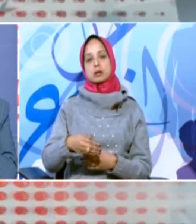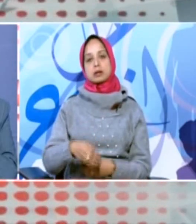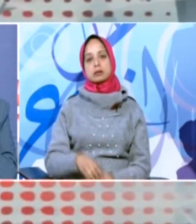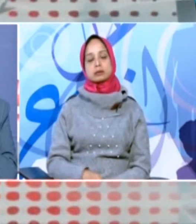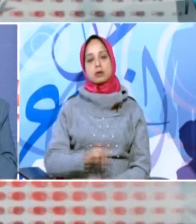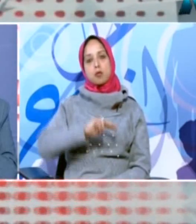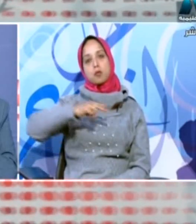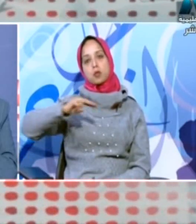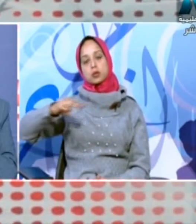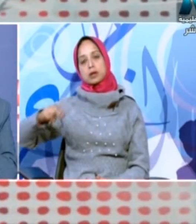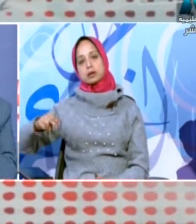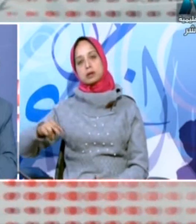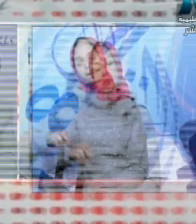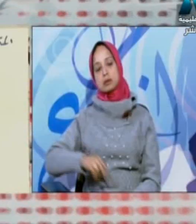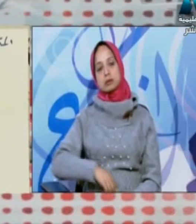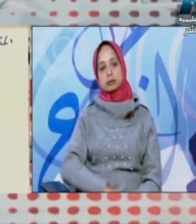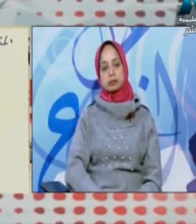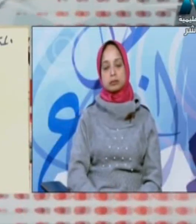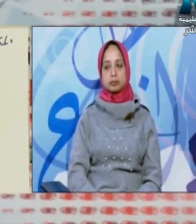المتغيرات